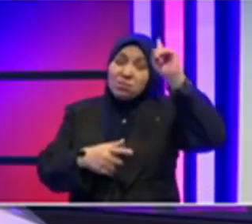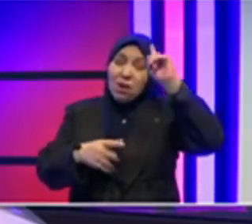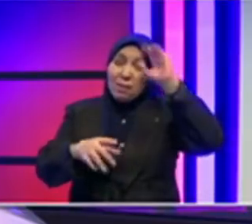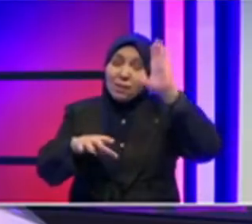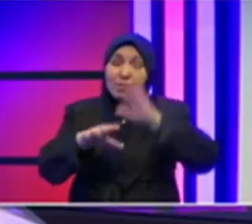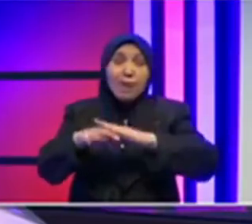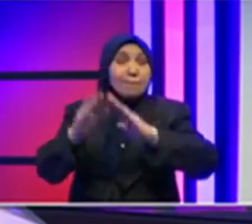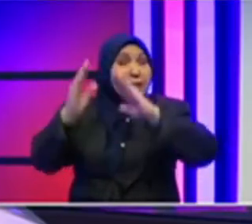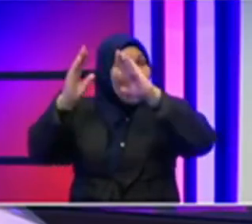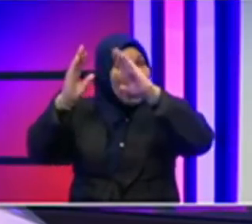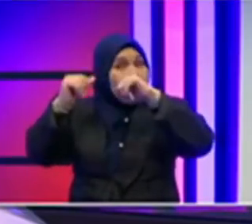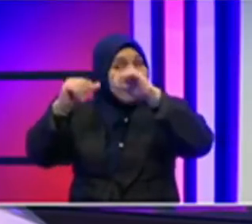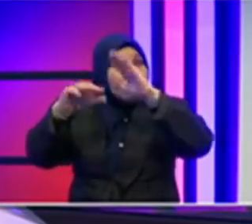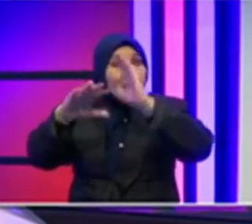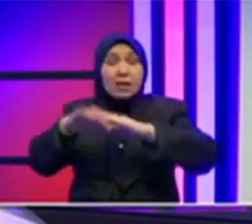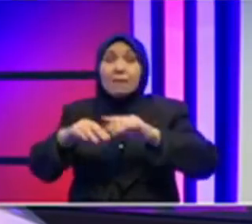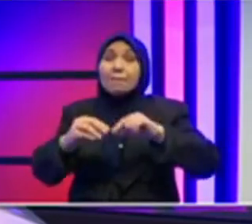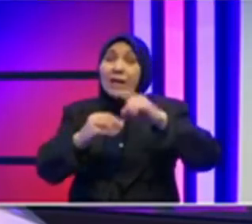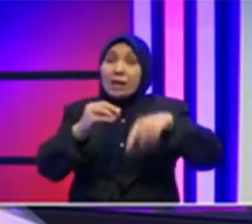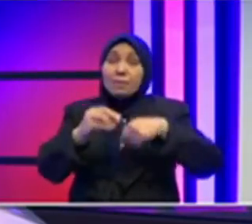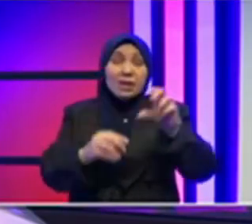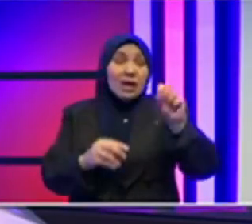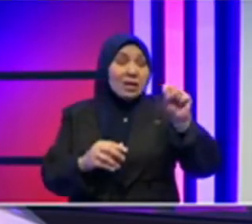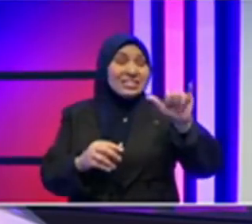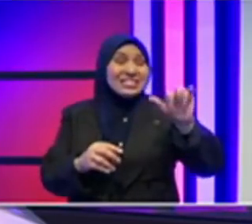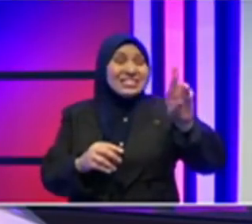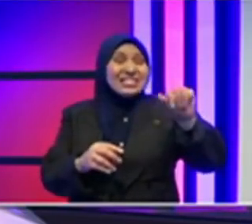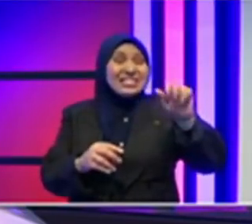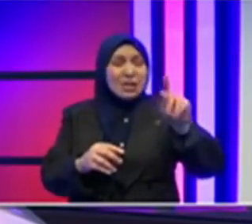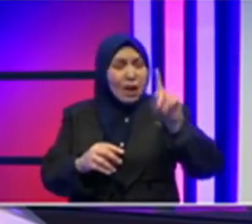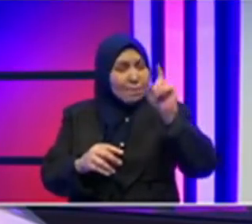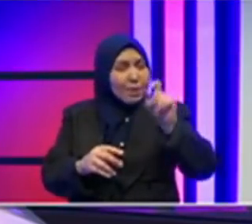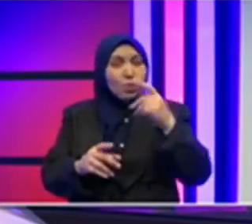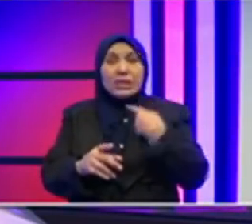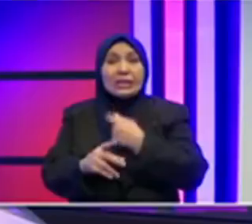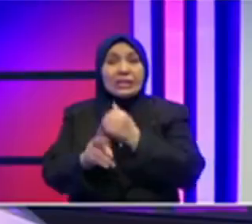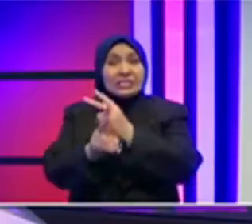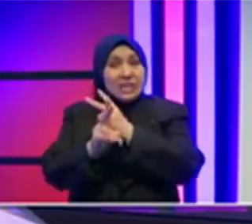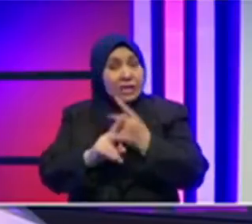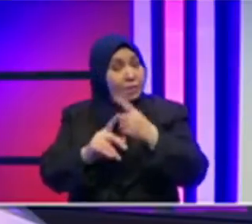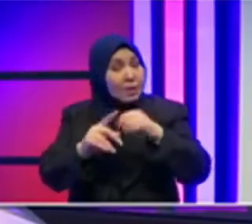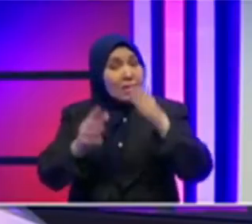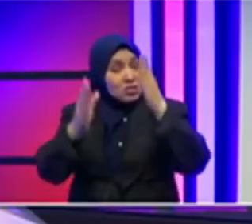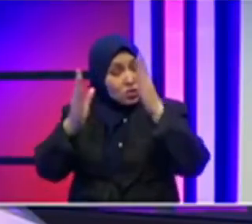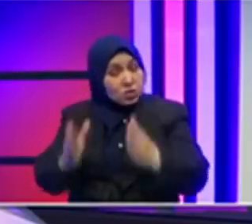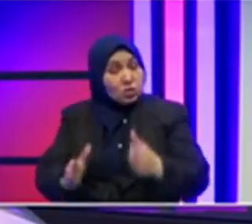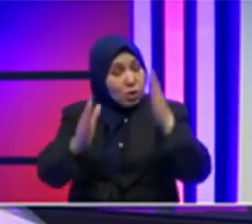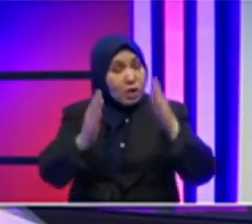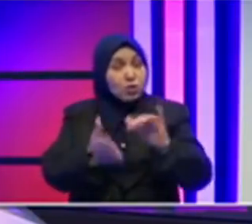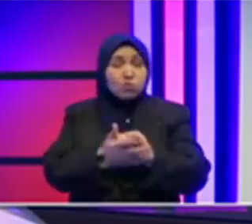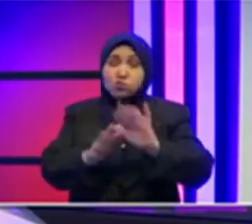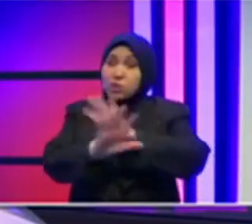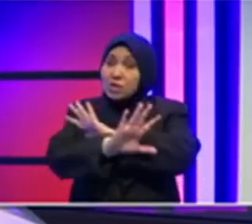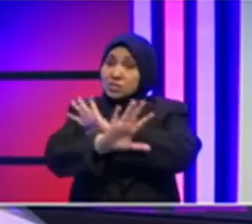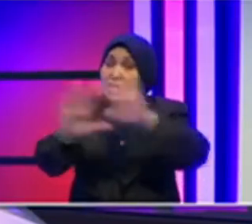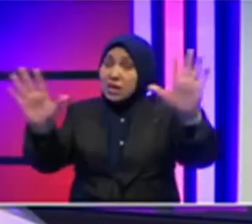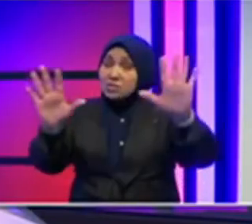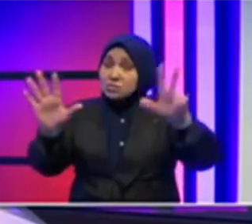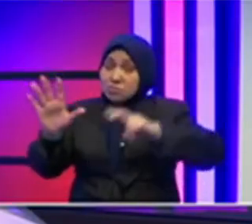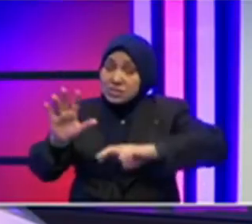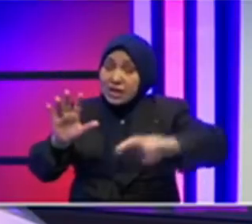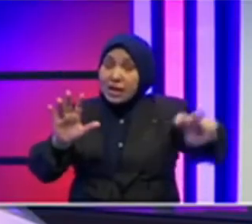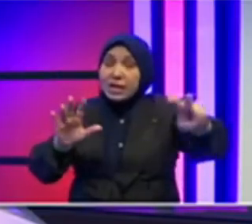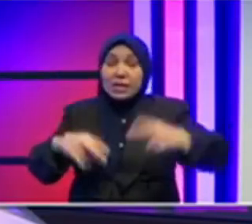berharap kepada perkara-perkara syirik yang perlu kita jaga. Jadi bila seseorang itu sudah jelas tentang perjalanan hidup